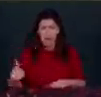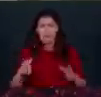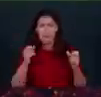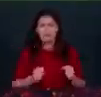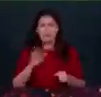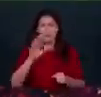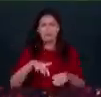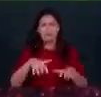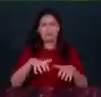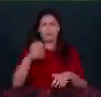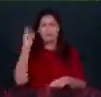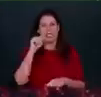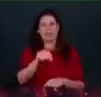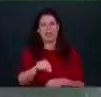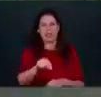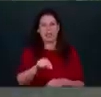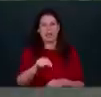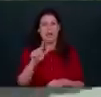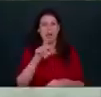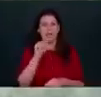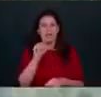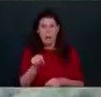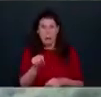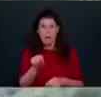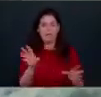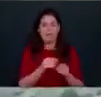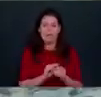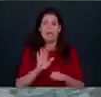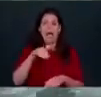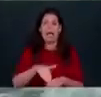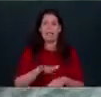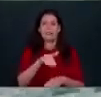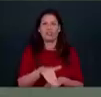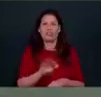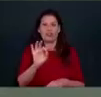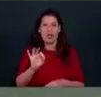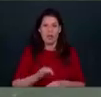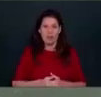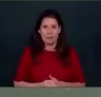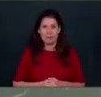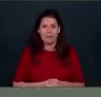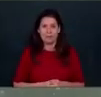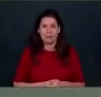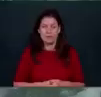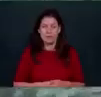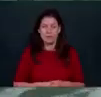יהיה שם, על המים, רק הוא והגלשן שלו. Serving USA.